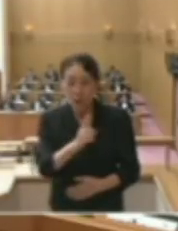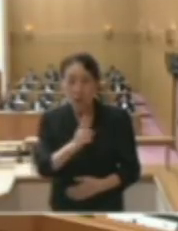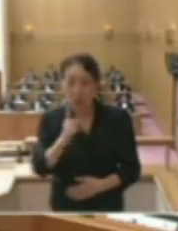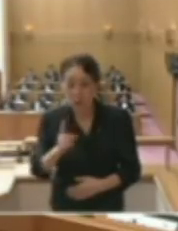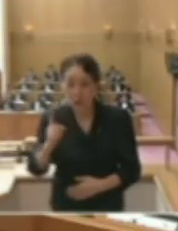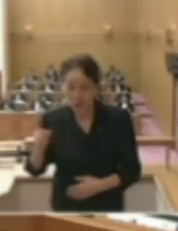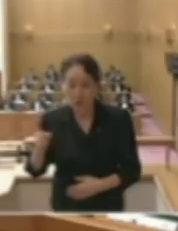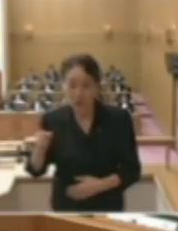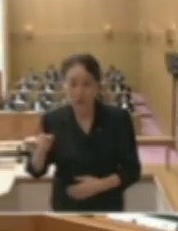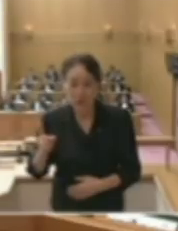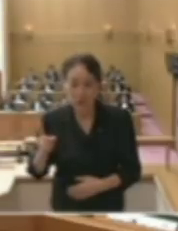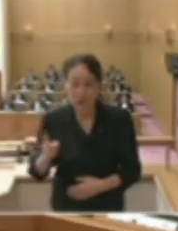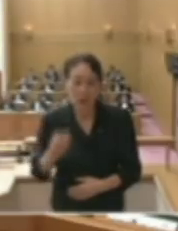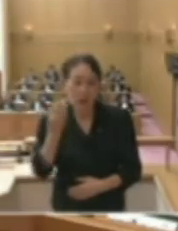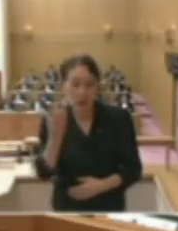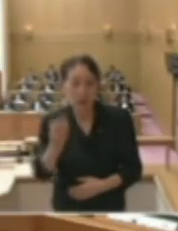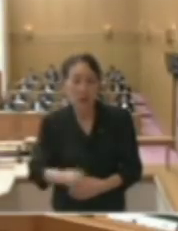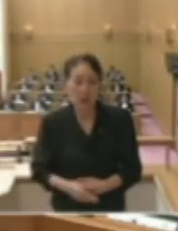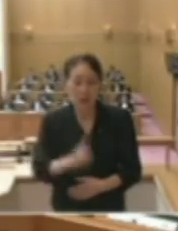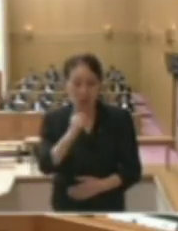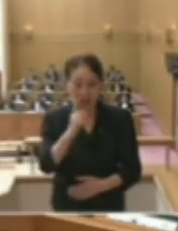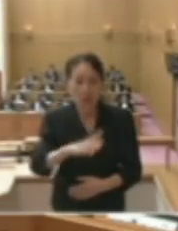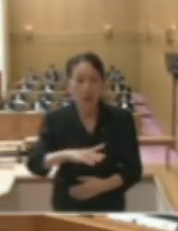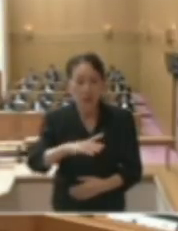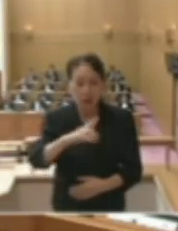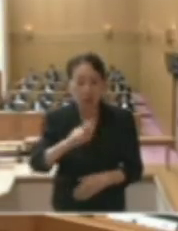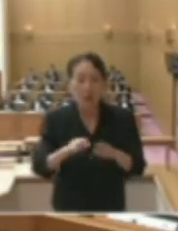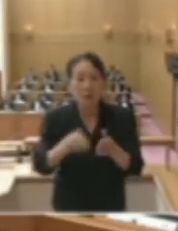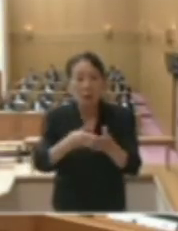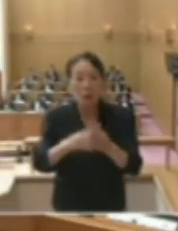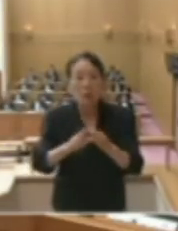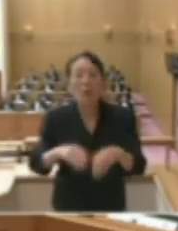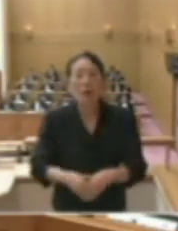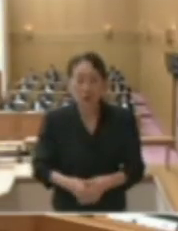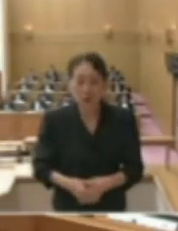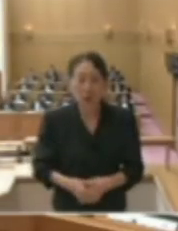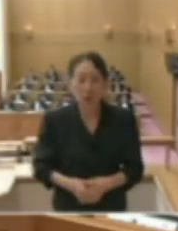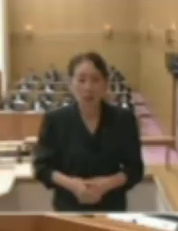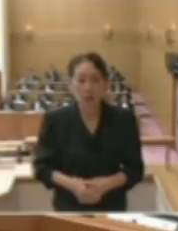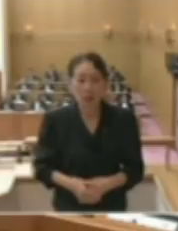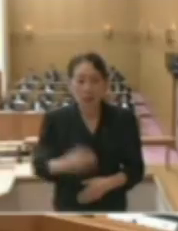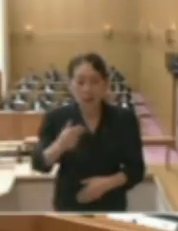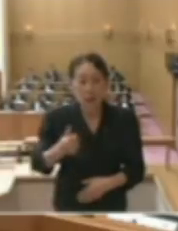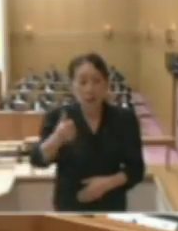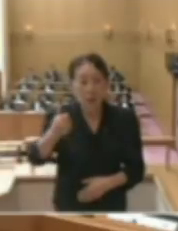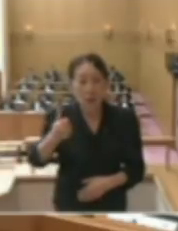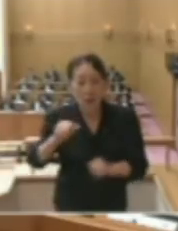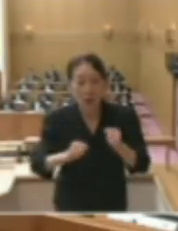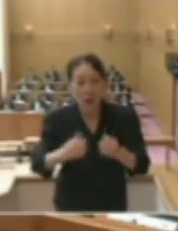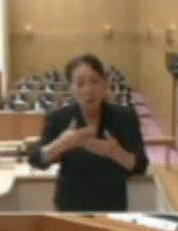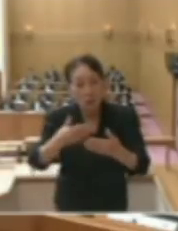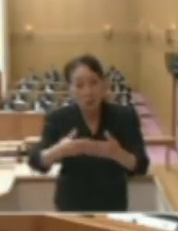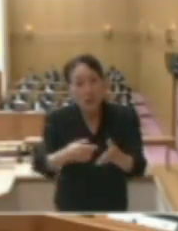一点ずつ個別に再質問いたします。まずはじめに、今述べました、江代表市長が動画で述べられているところ